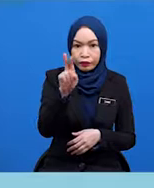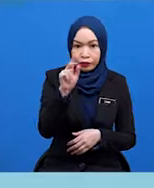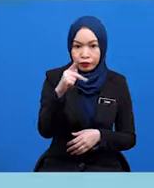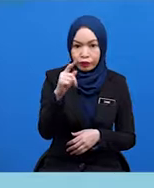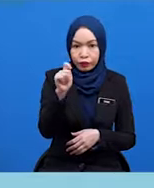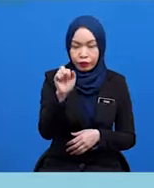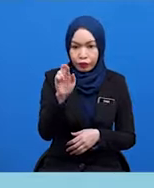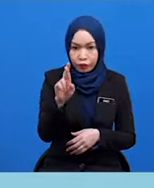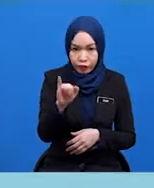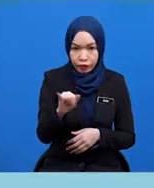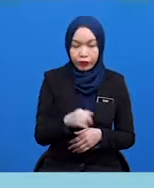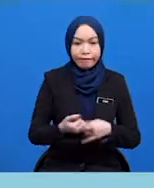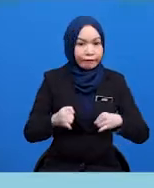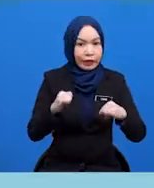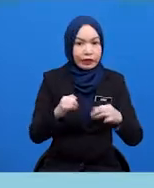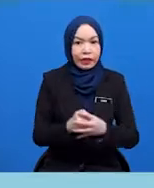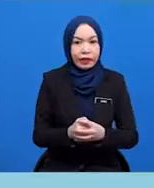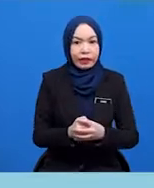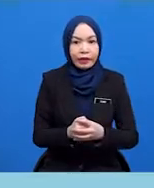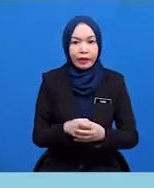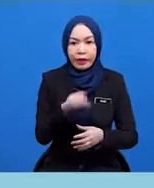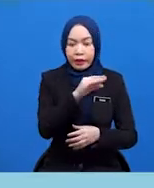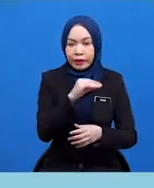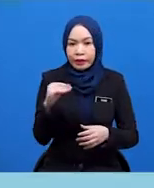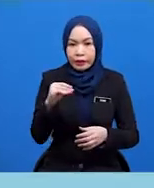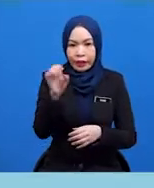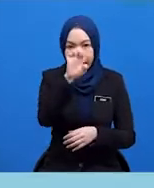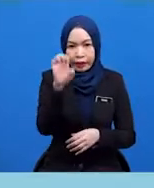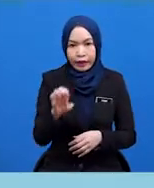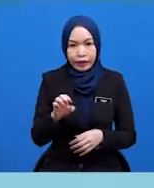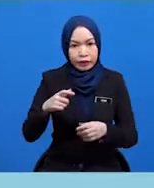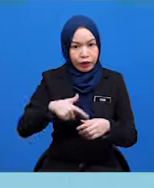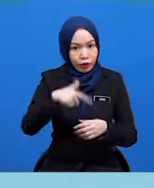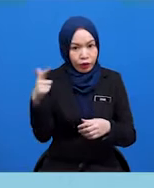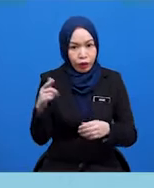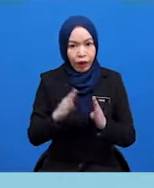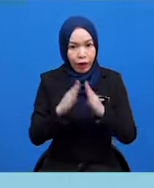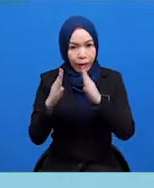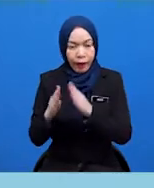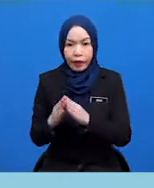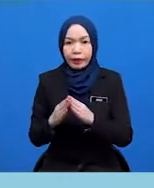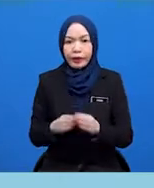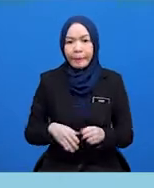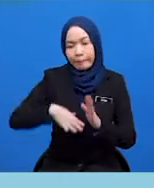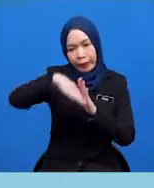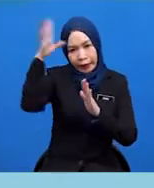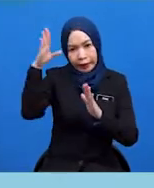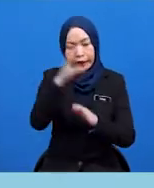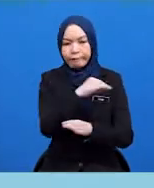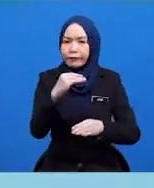air, elektrik dan telekomunikasi di luar bandar. Selain itu, berlaku juga kemajuan